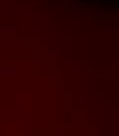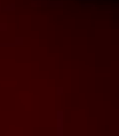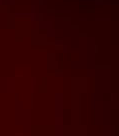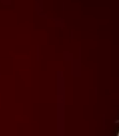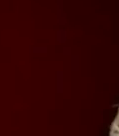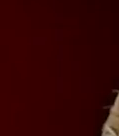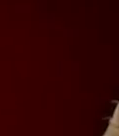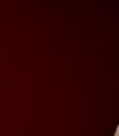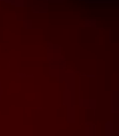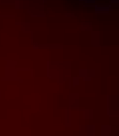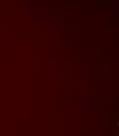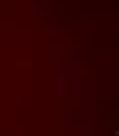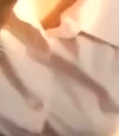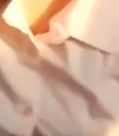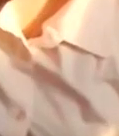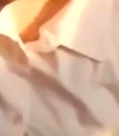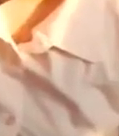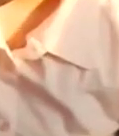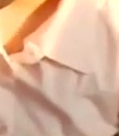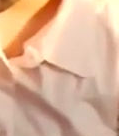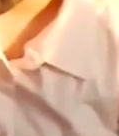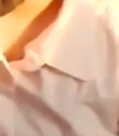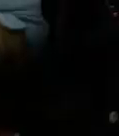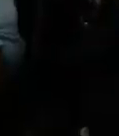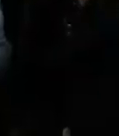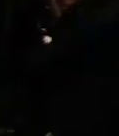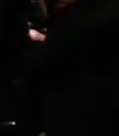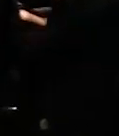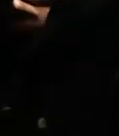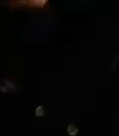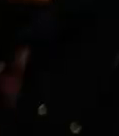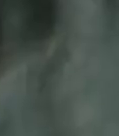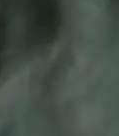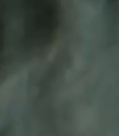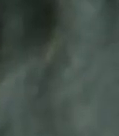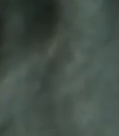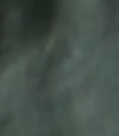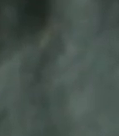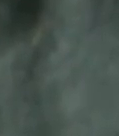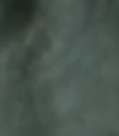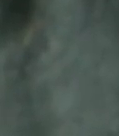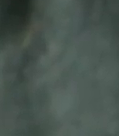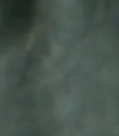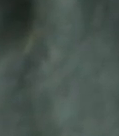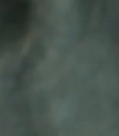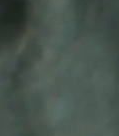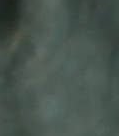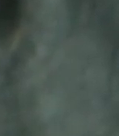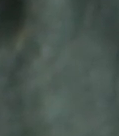forever. Ungkapan cinta mendalam dari Ikang Fauzi melepas kepergian istrinya Marissa Haque. Ayah